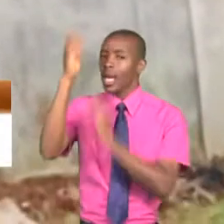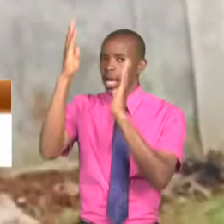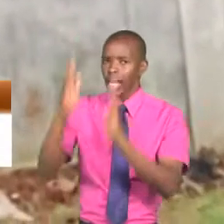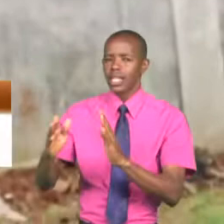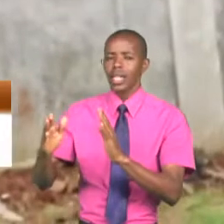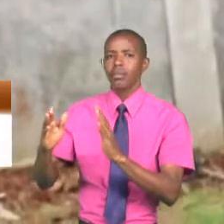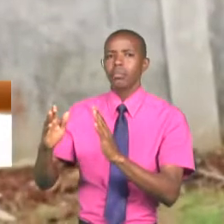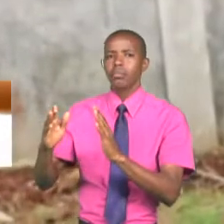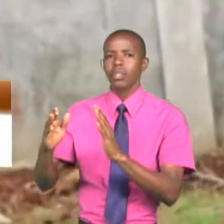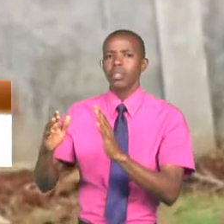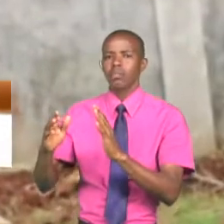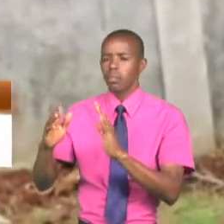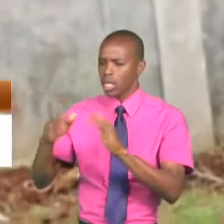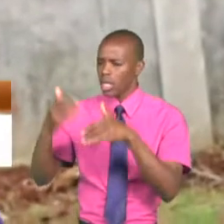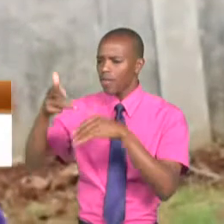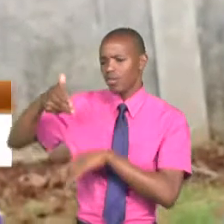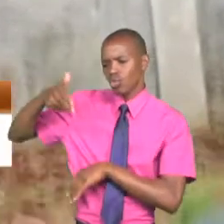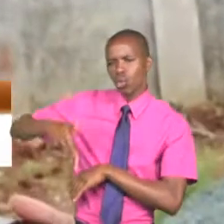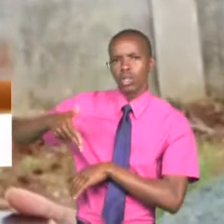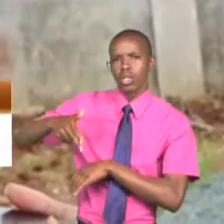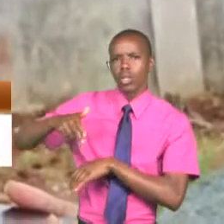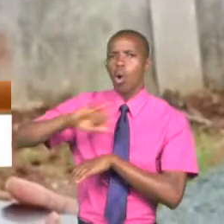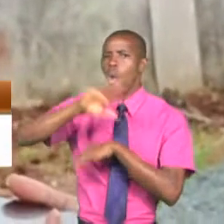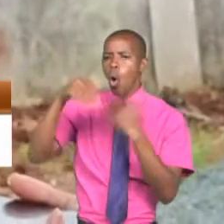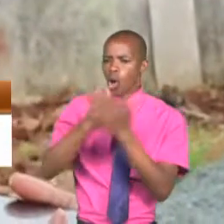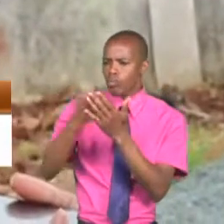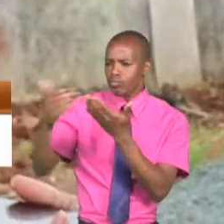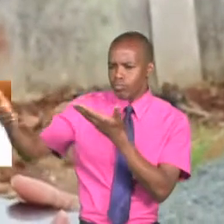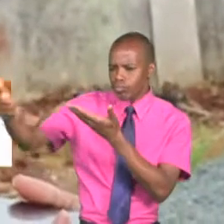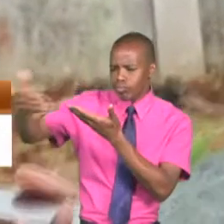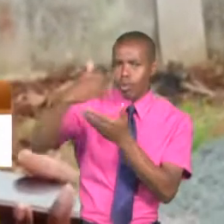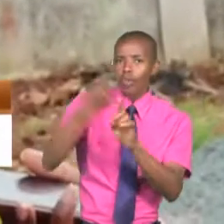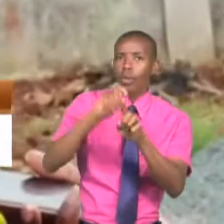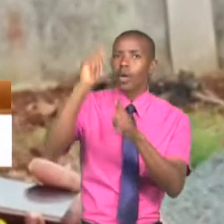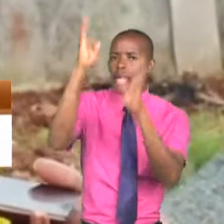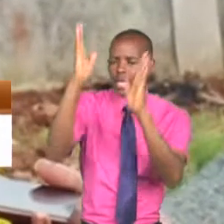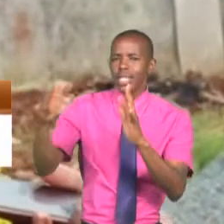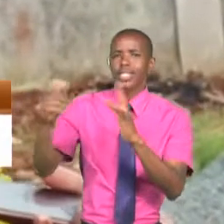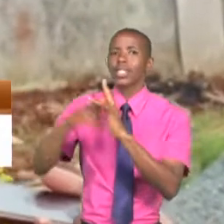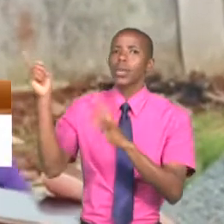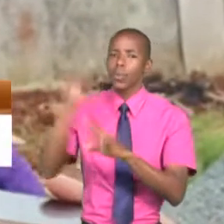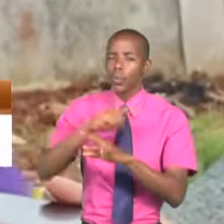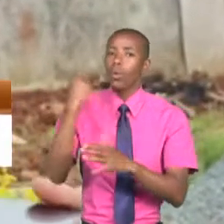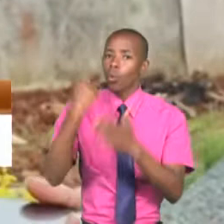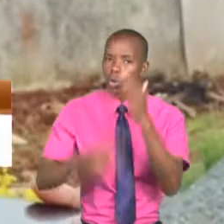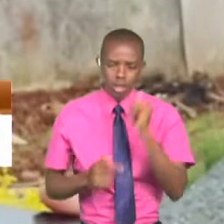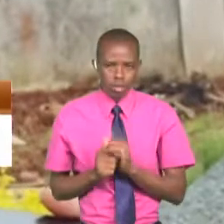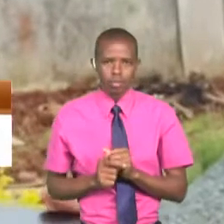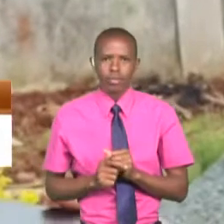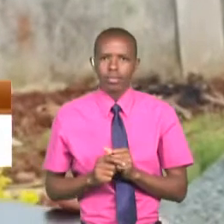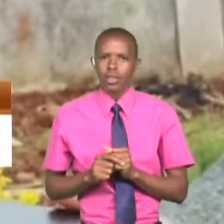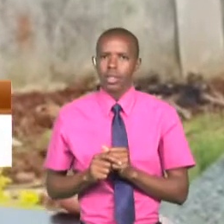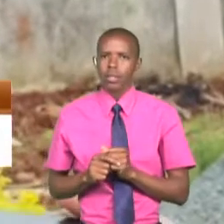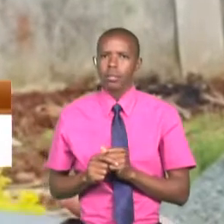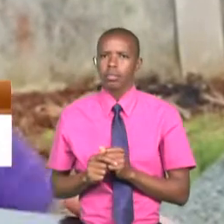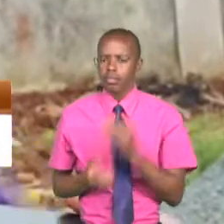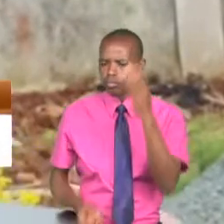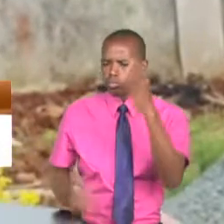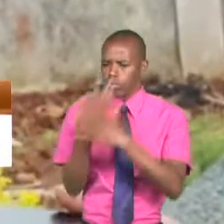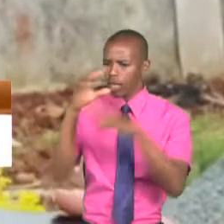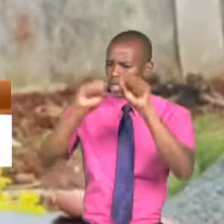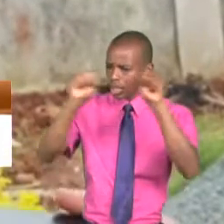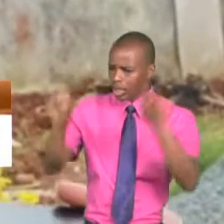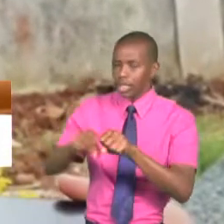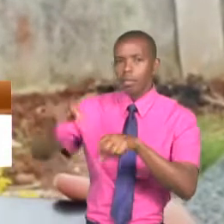given arms. Arms should be collected from Kenyans. And he started. He said he should have come up by the systems